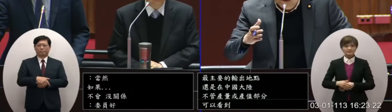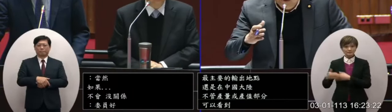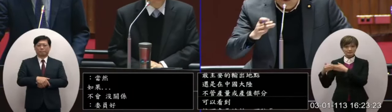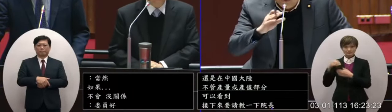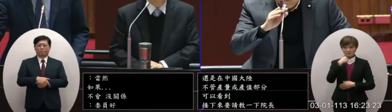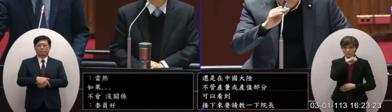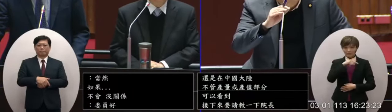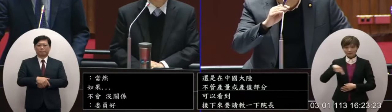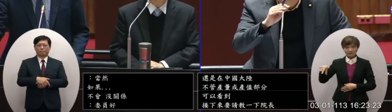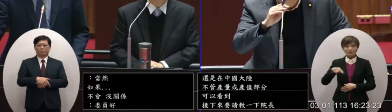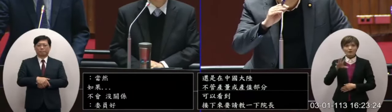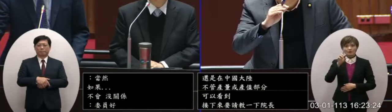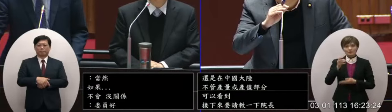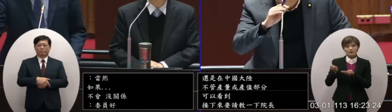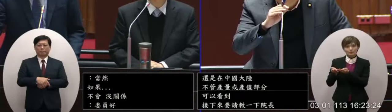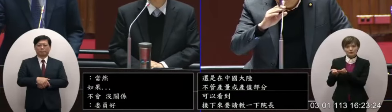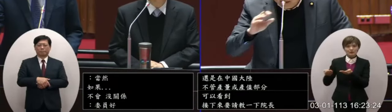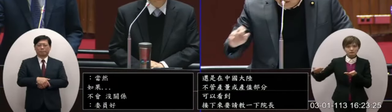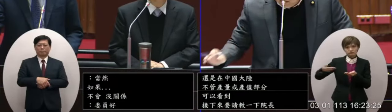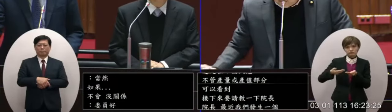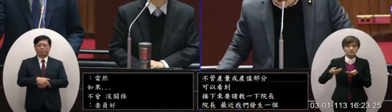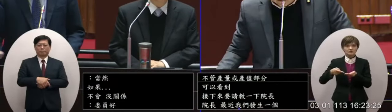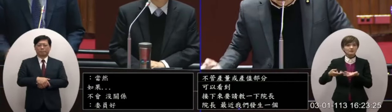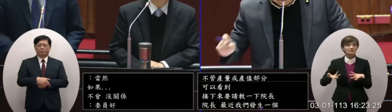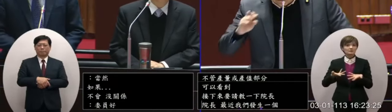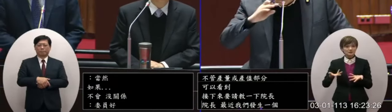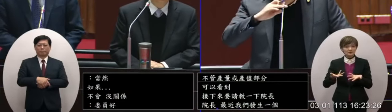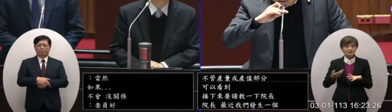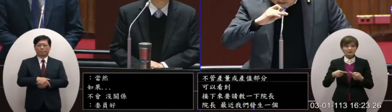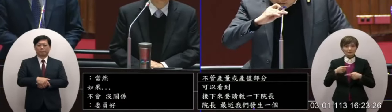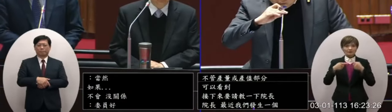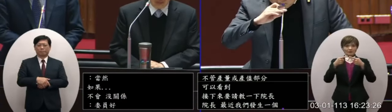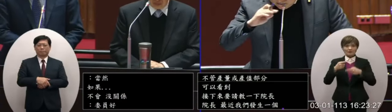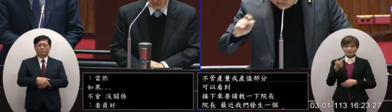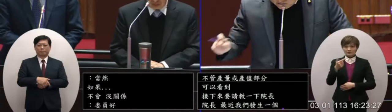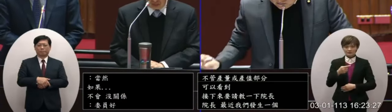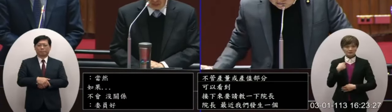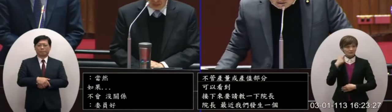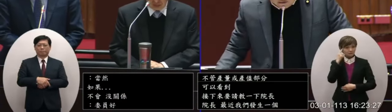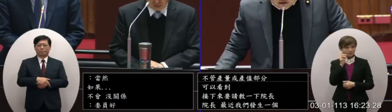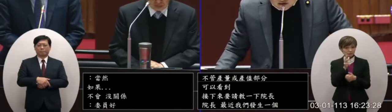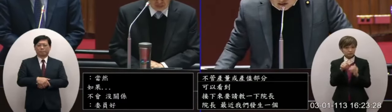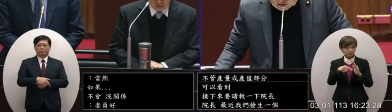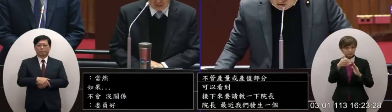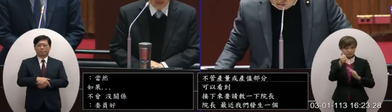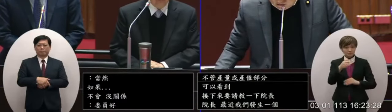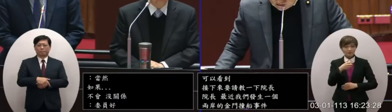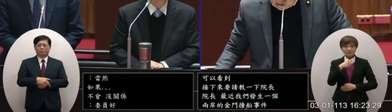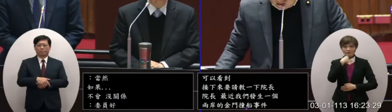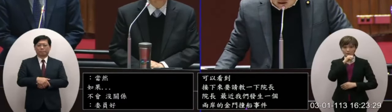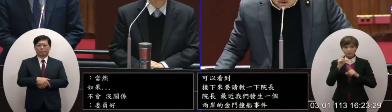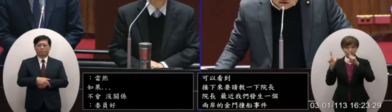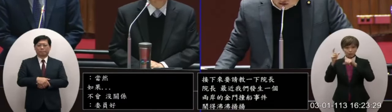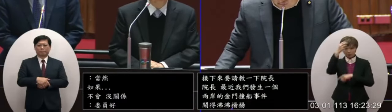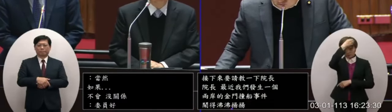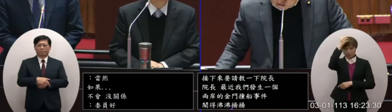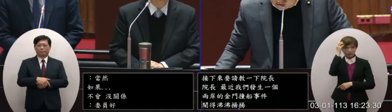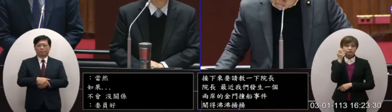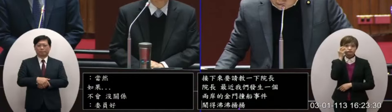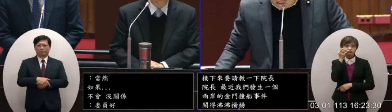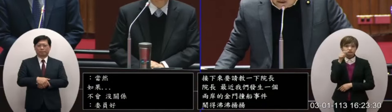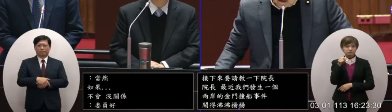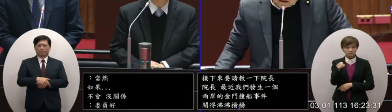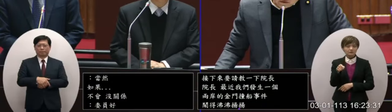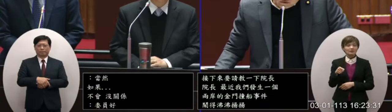个金门撞船的事件，闹得沸沸扬扬哦。我想要请教院长哦，台东的释迦已经有一个很好的商业模